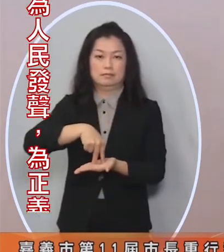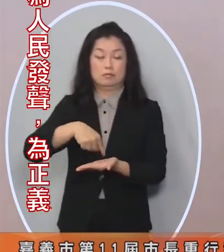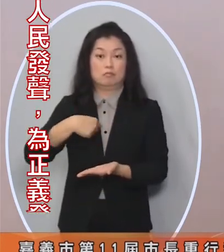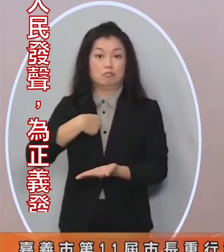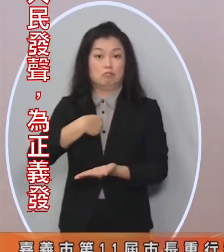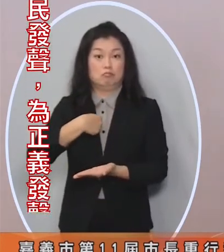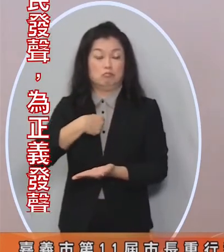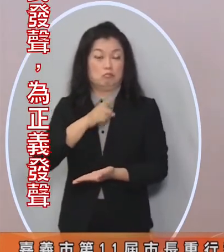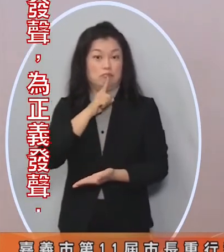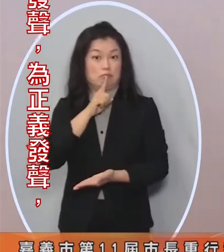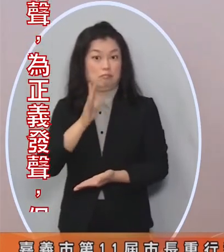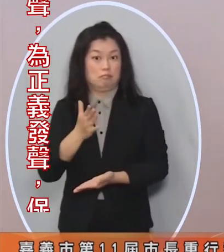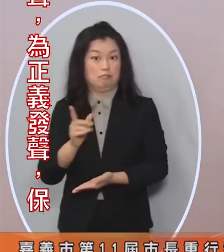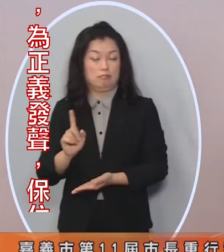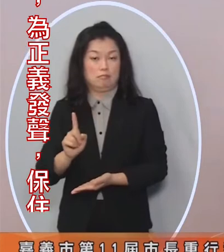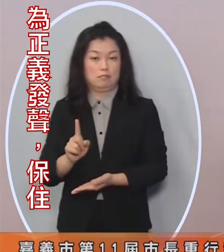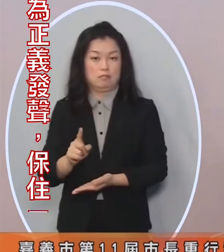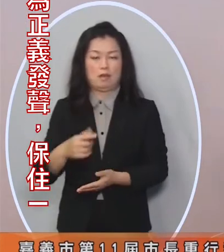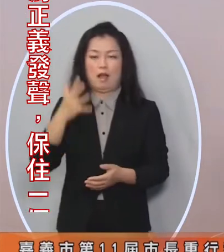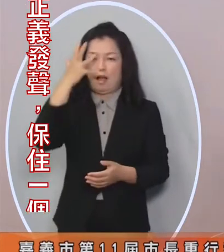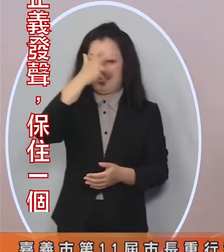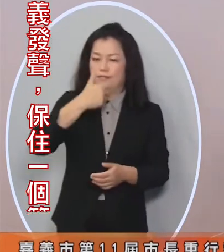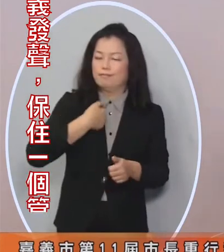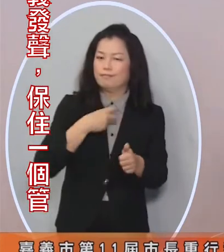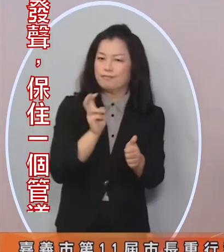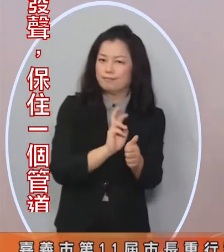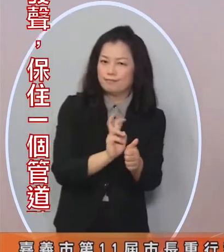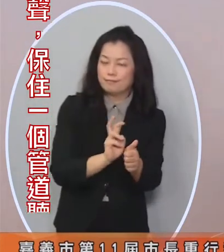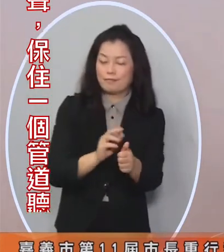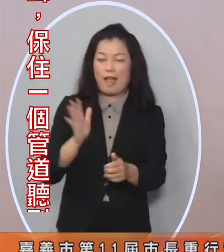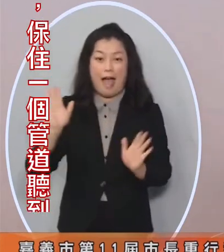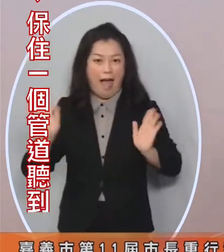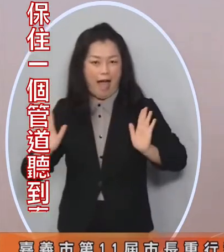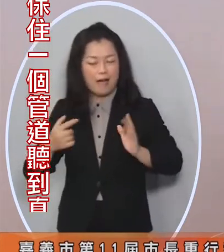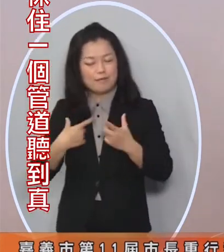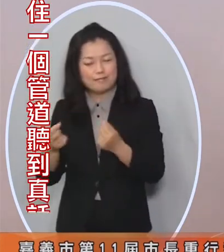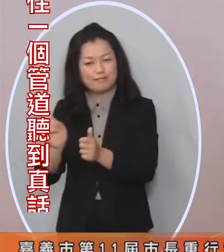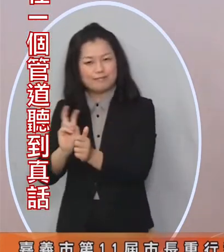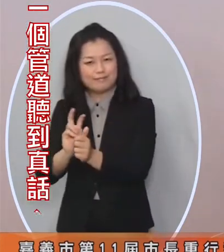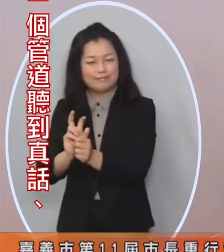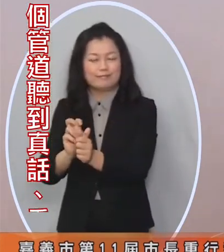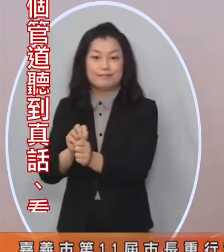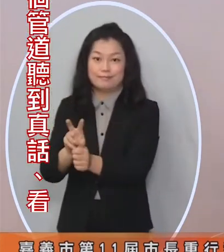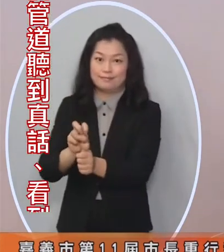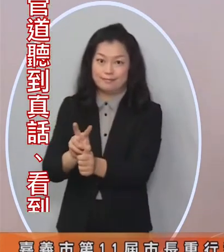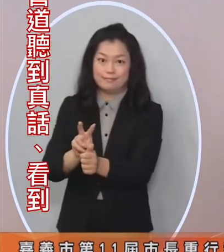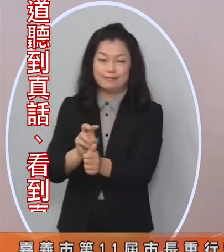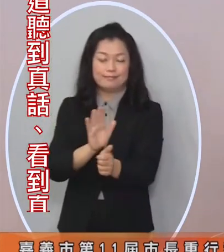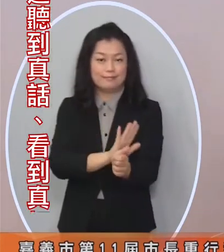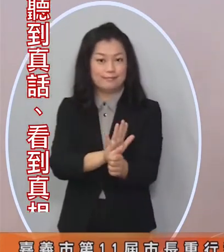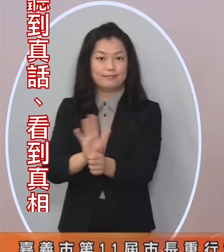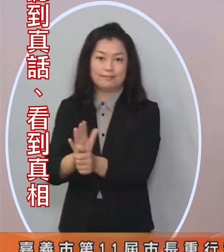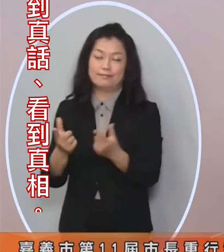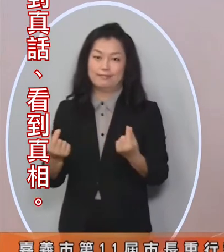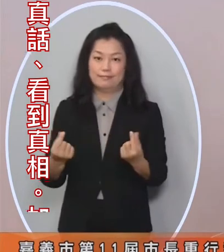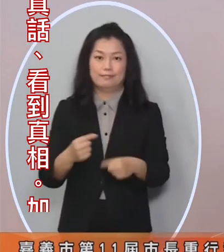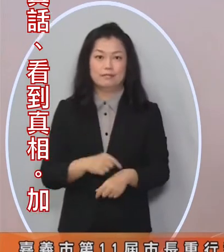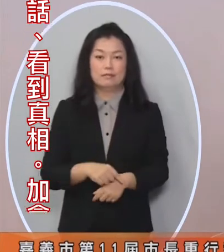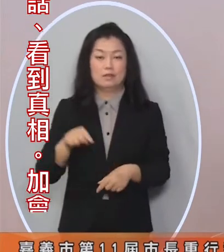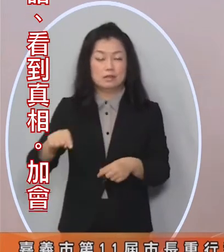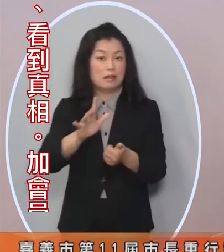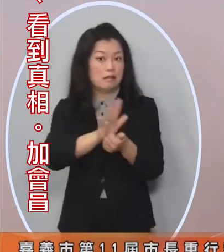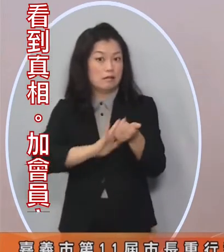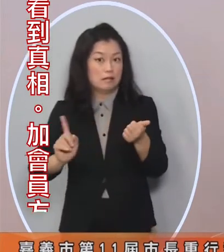讲的，就是讲，老吾老以及人之老，幼吾幼以及人之，就是一股恩德过，就讲长